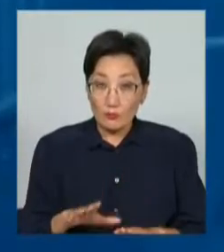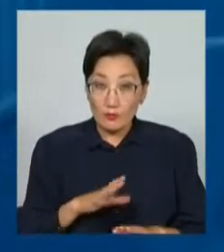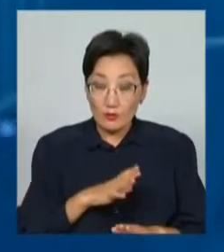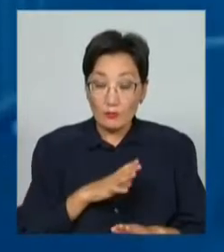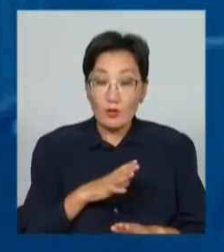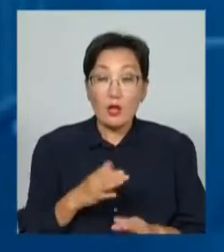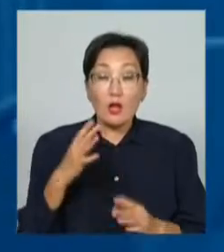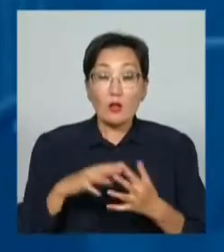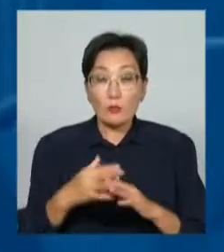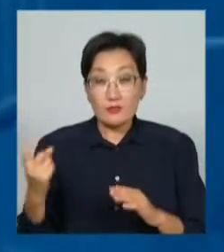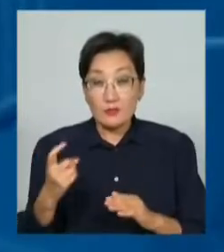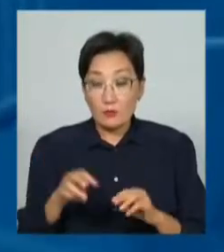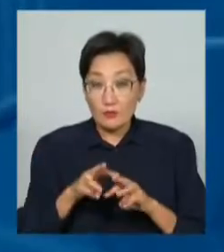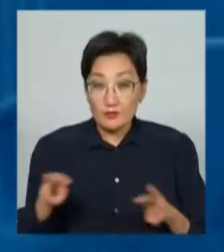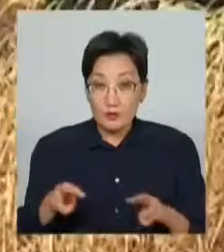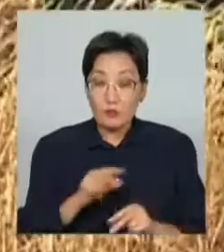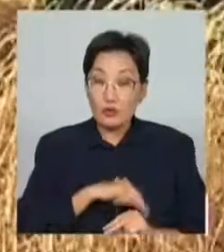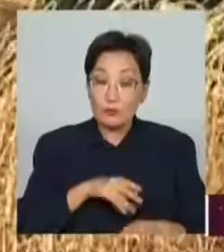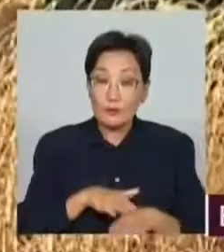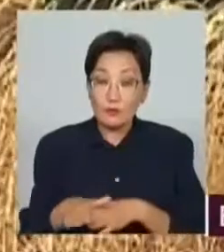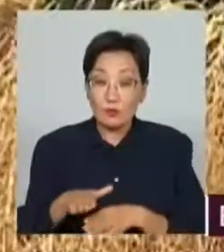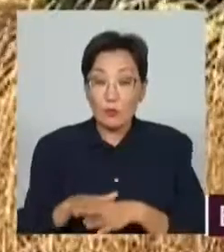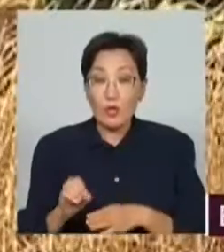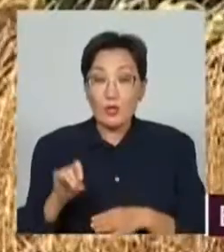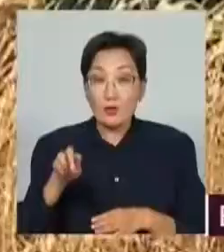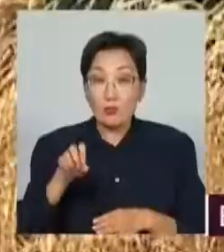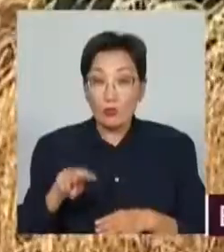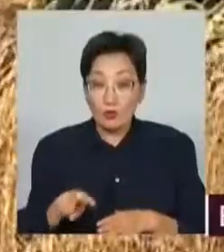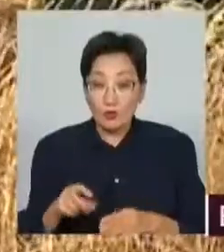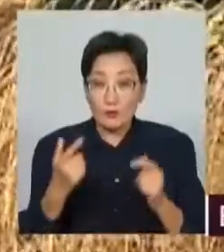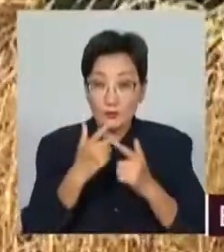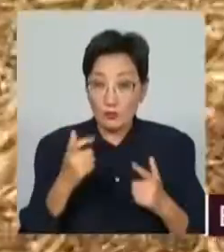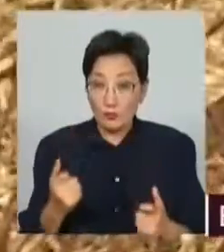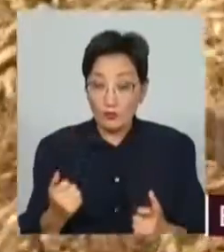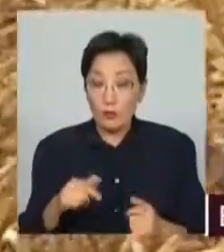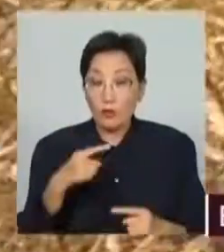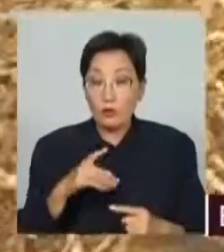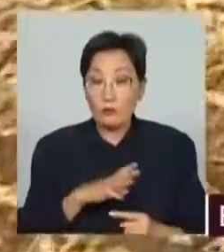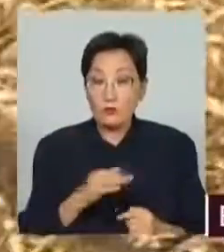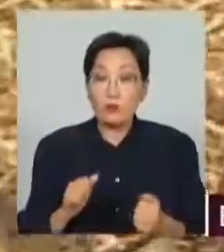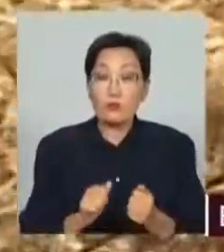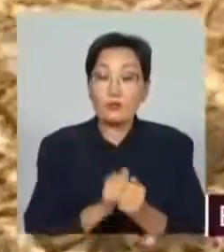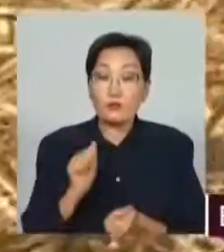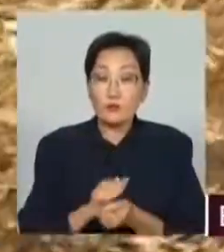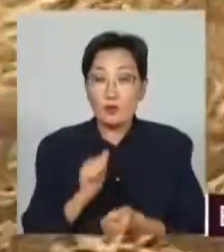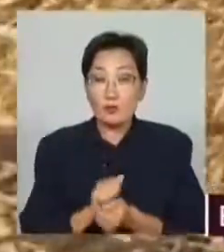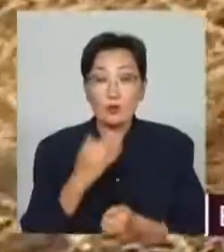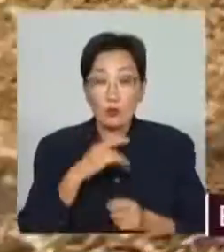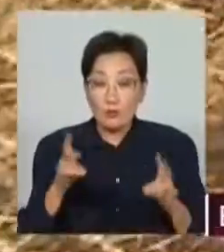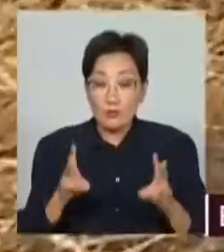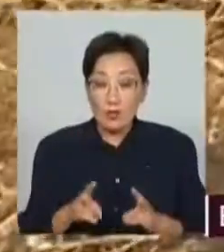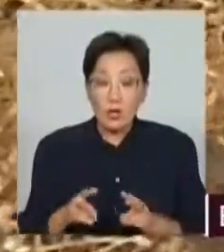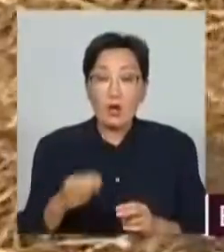Ол туралы ауыл шаруашылығы министрінің міндетін атқарушы Ербол Қарашөкеев айтты. Оның сөзінше құрғақшылықтан ең көп зардап